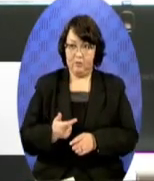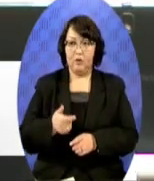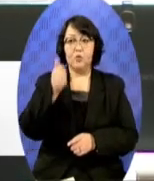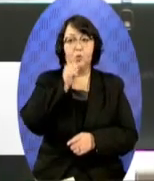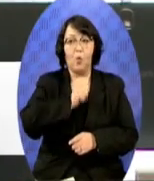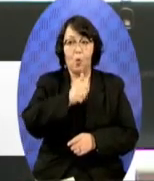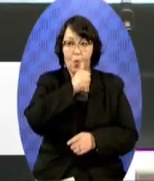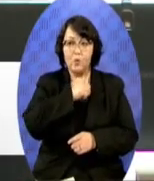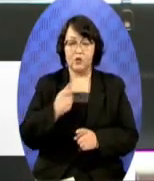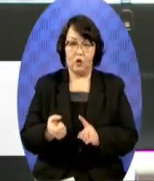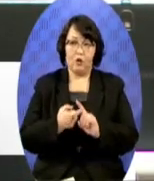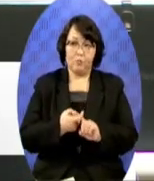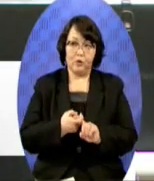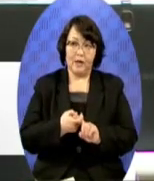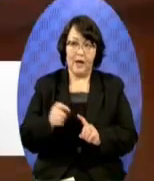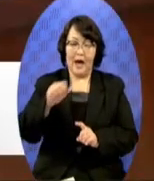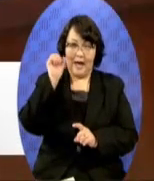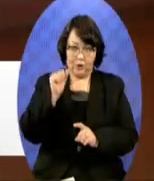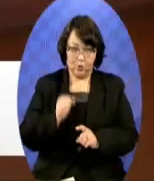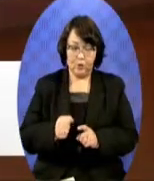нууцтай холбогдлолт асуудал байгаа.